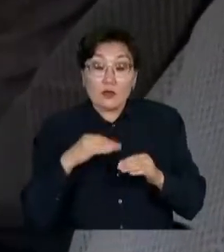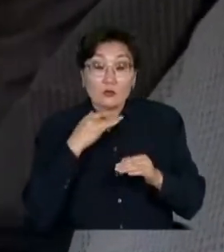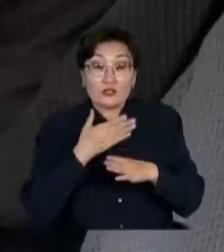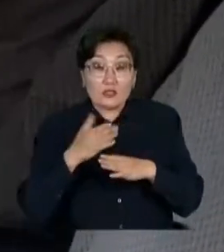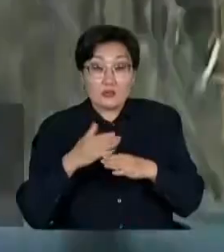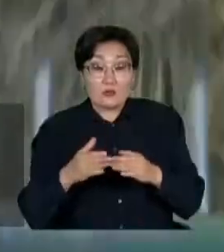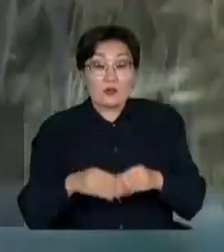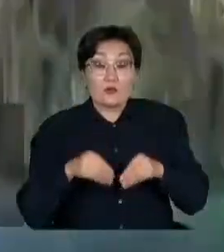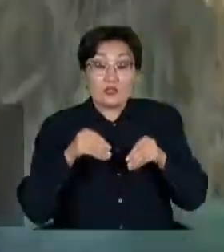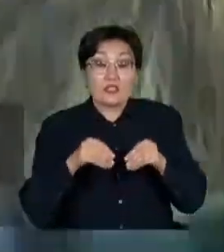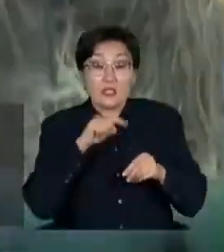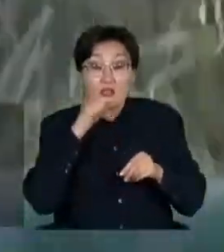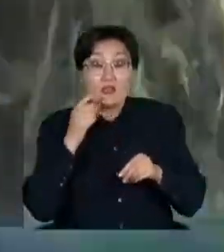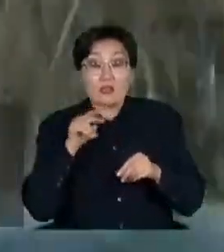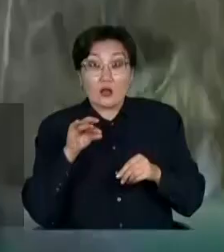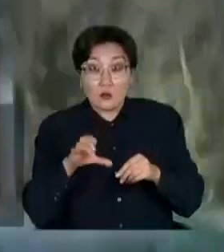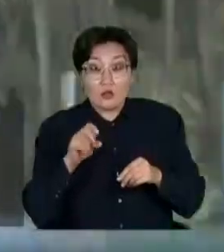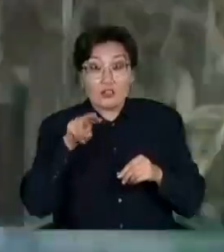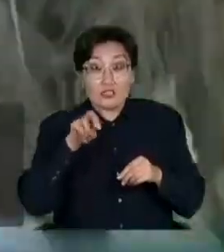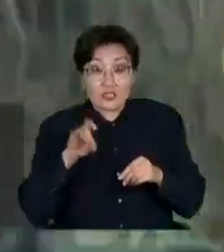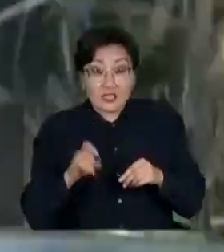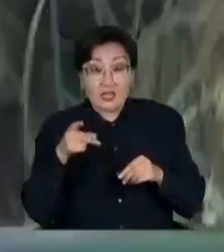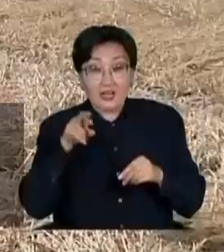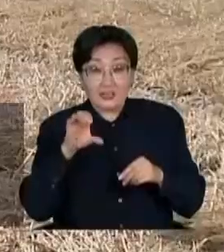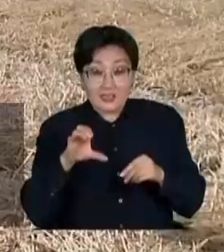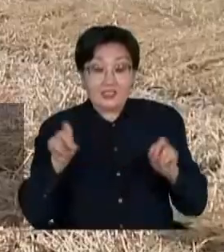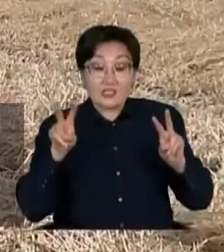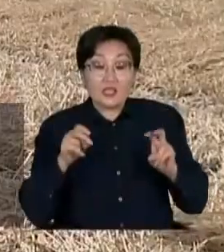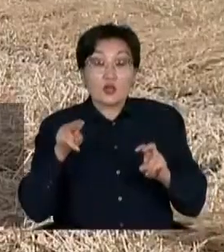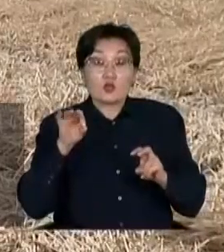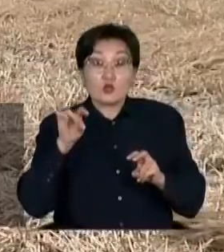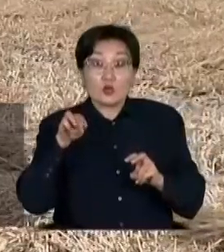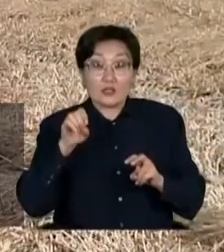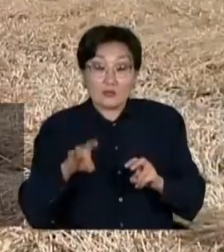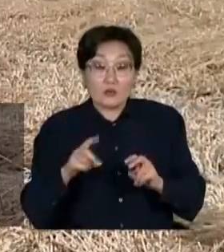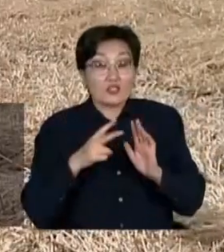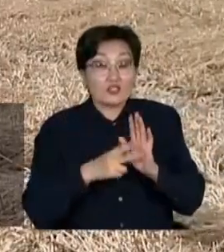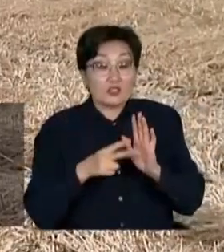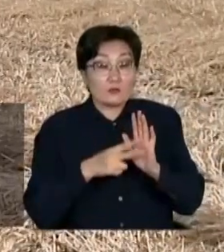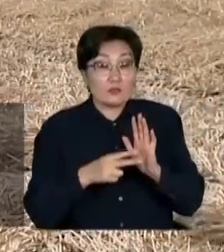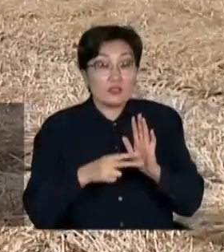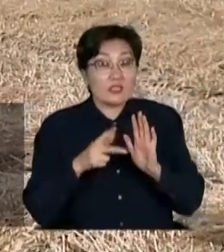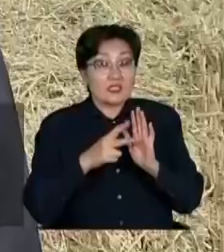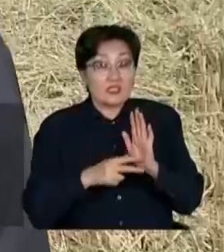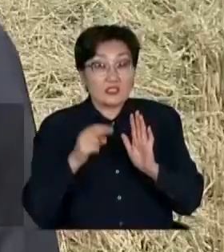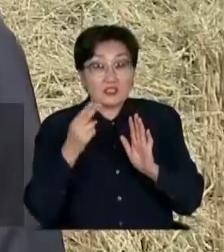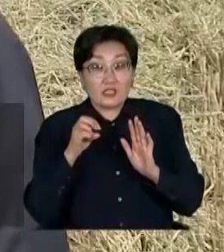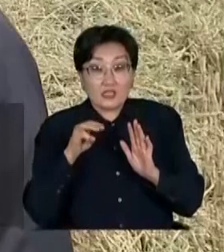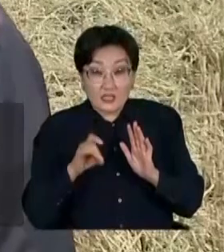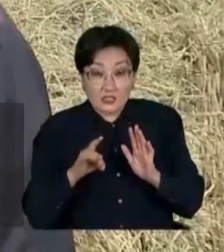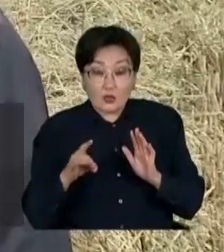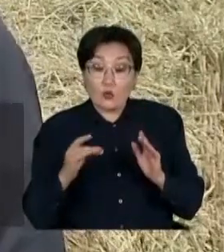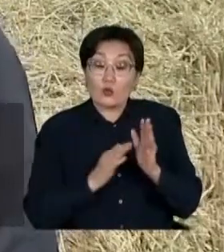бөлігі жерсіндірілген ресейлік Каурис, Лидер, Альянс секілді сорттар. Былтыр 78 центнерден өнім алғанбыз. Биыл жоғары, иә.